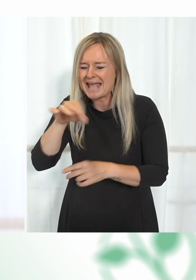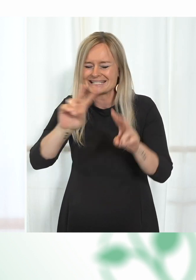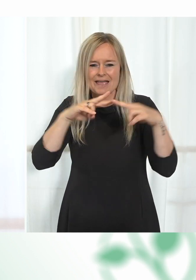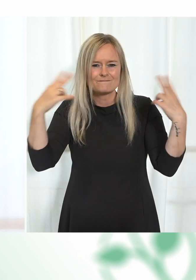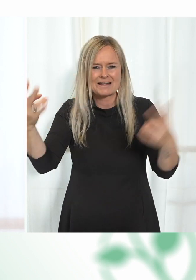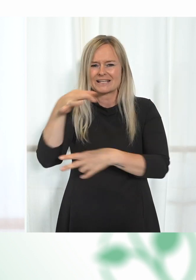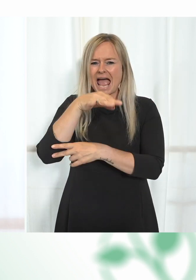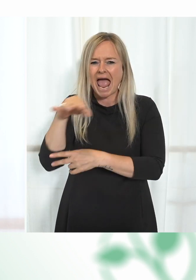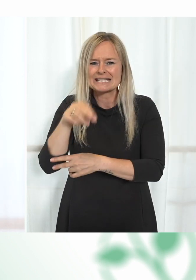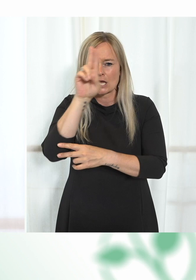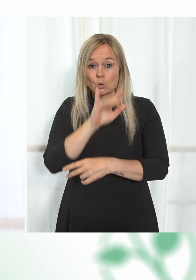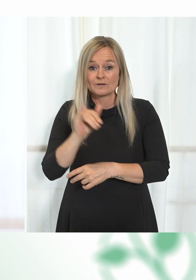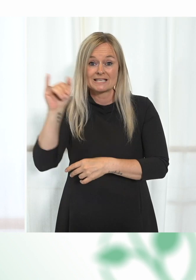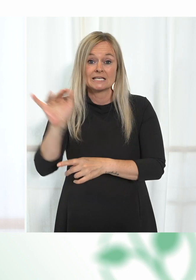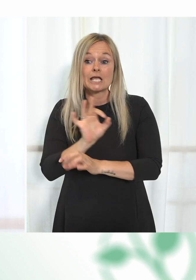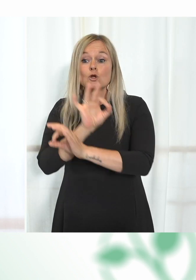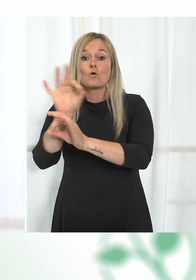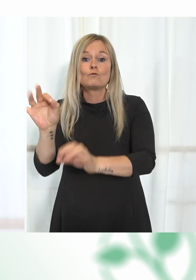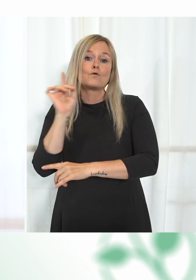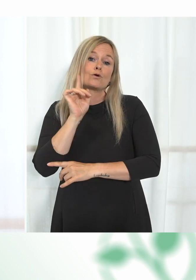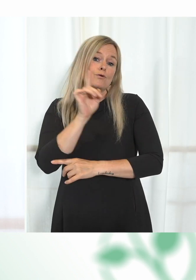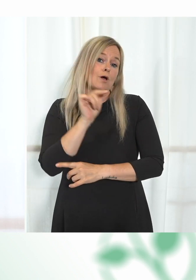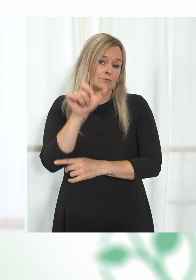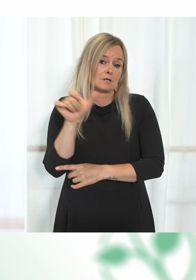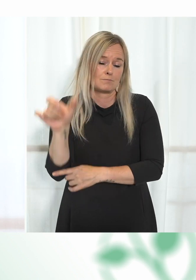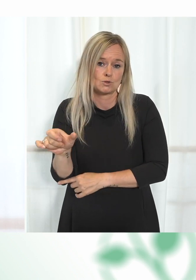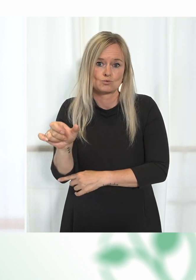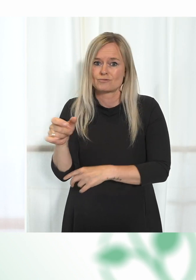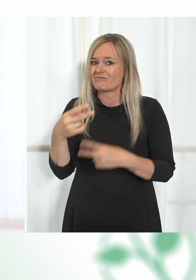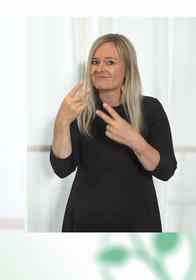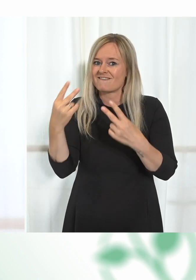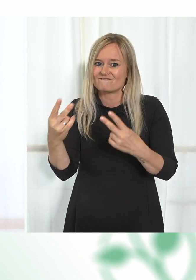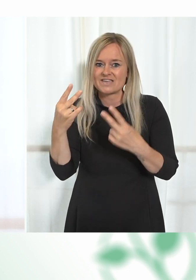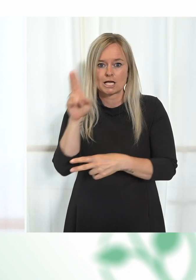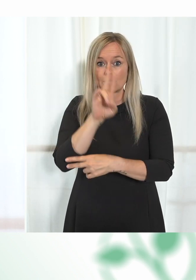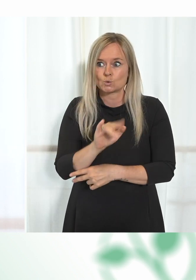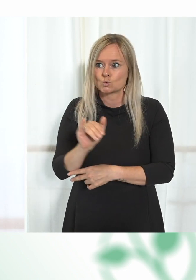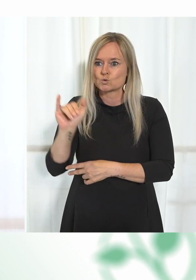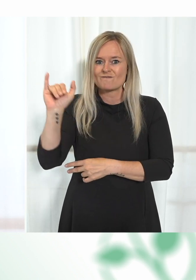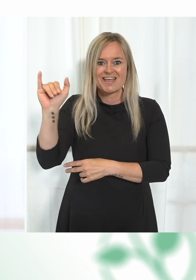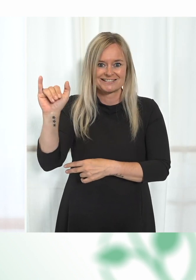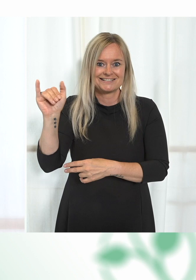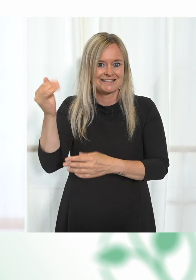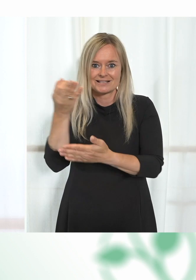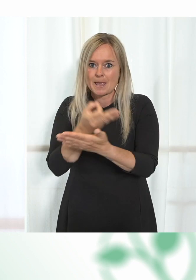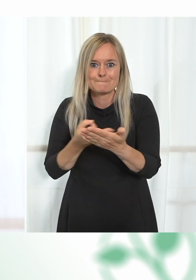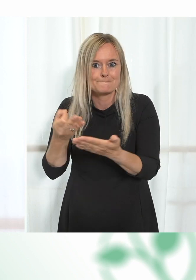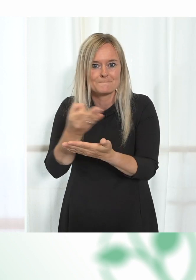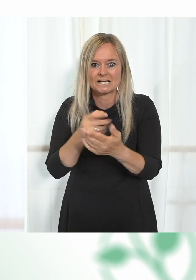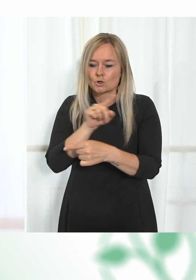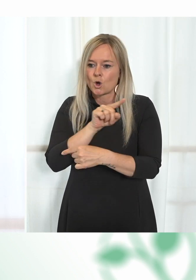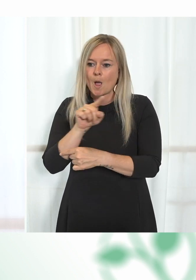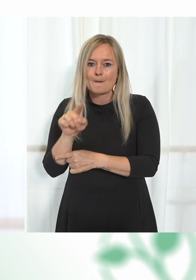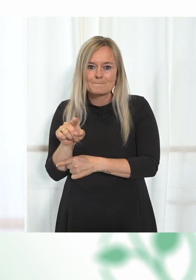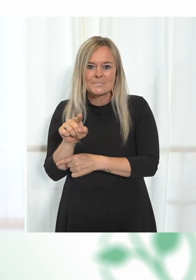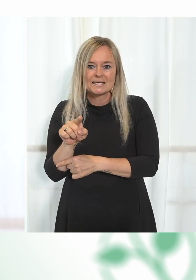einzige Universität für Gehörlose, die wirklich universitär ausgebildet werden bis zum PhD.